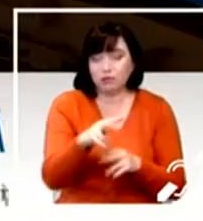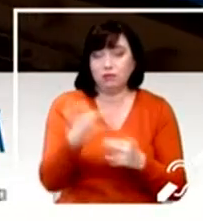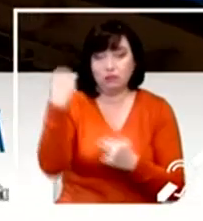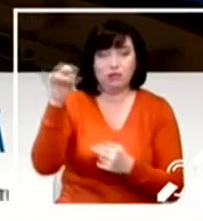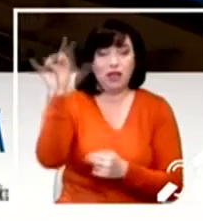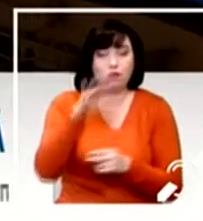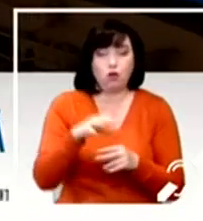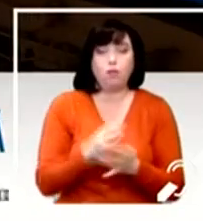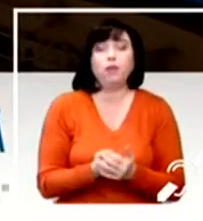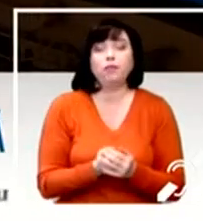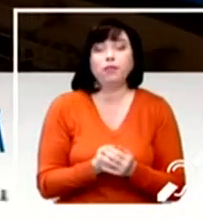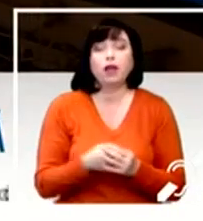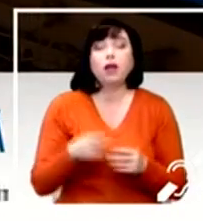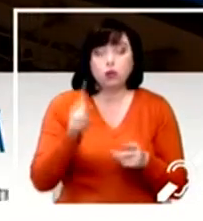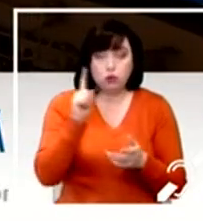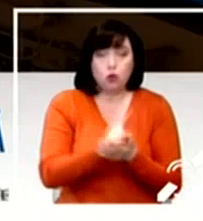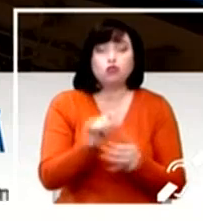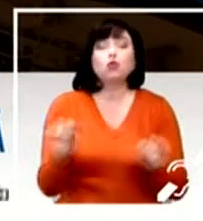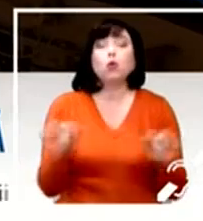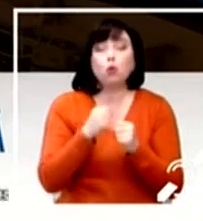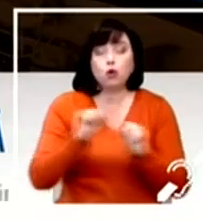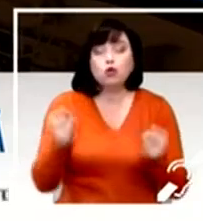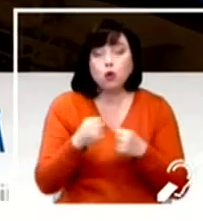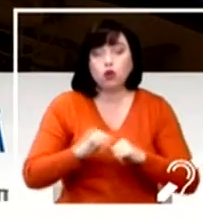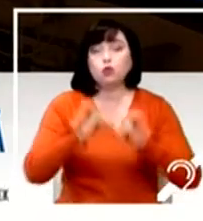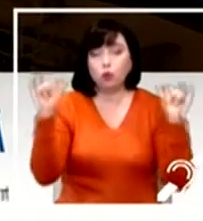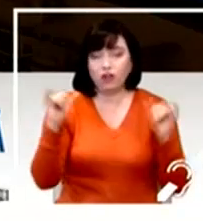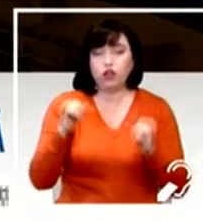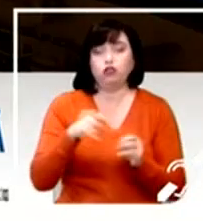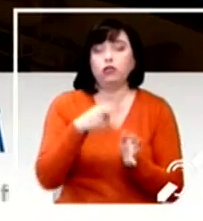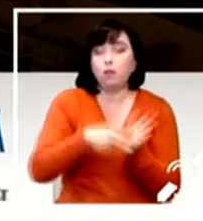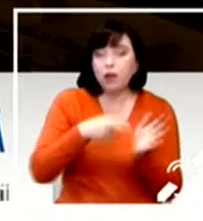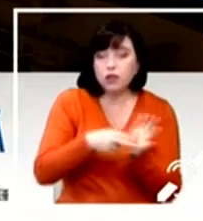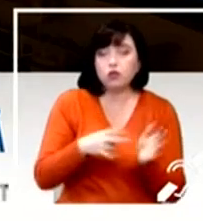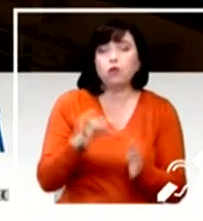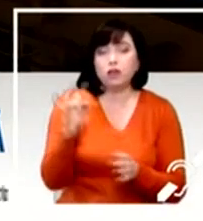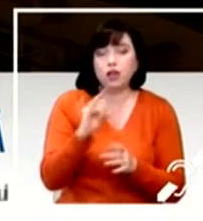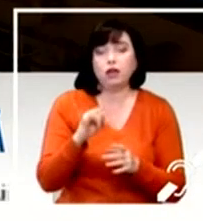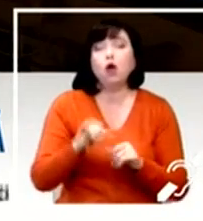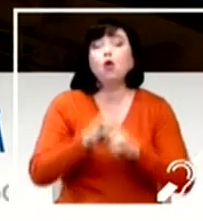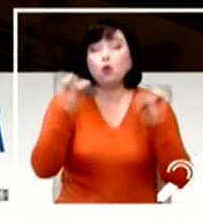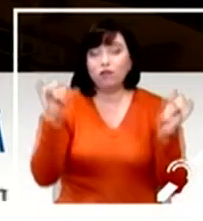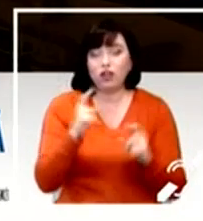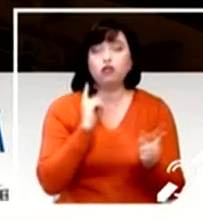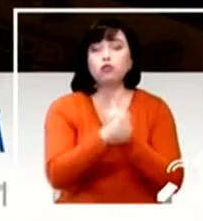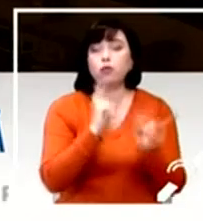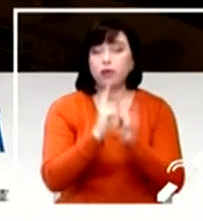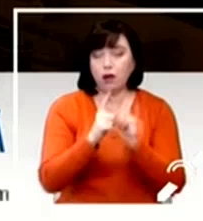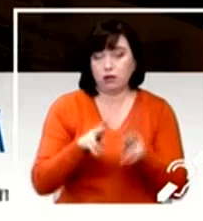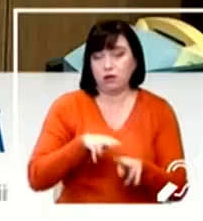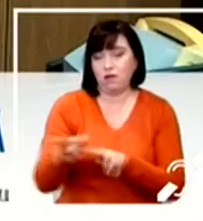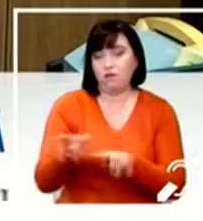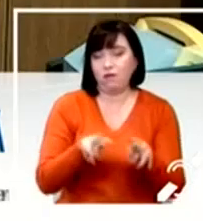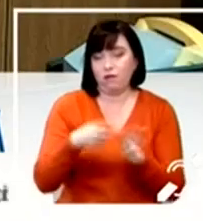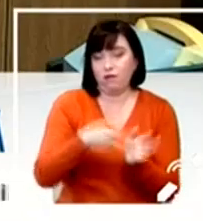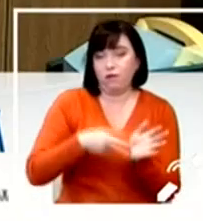standard, adică de tip european, ar crește viteza de circulație a trenurilor și ar majora operațiunile comerciale ale Republicii Moldova pe calea